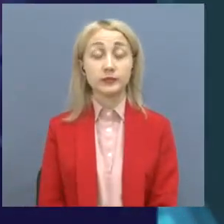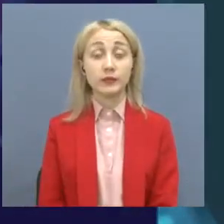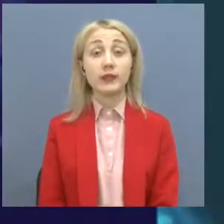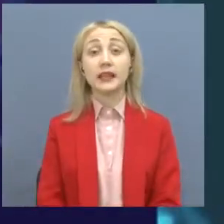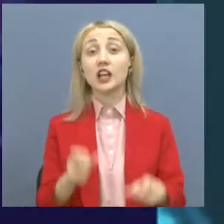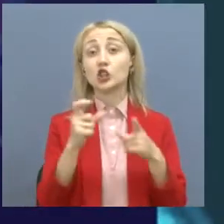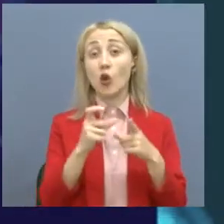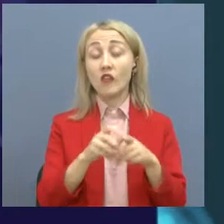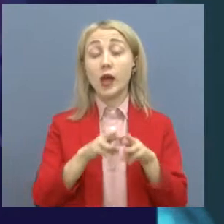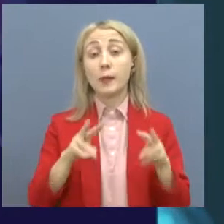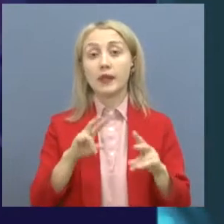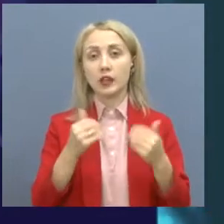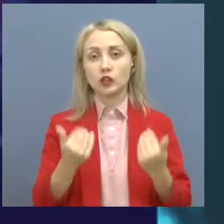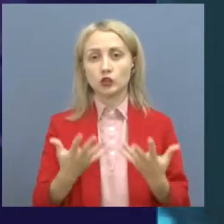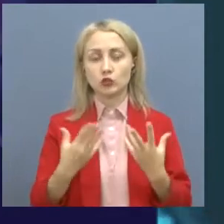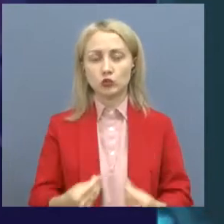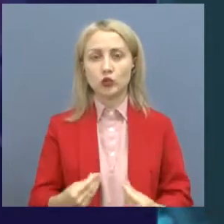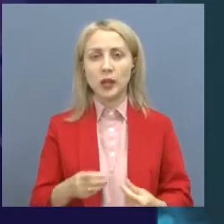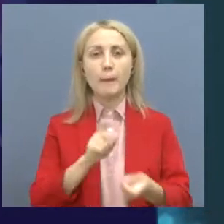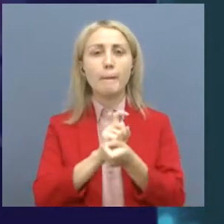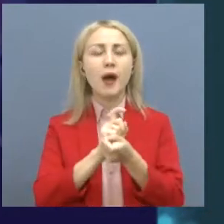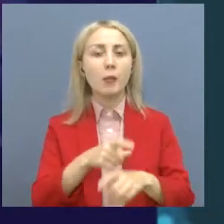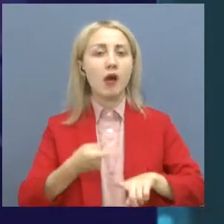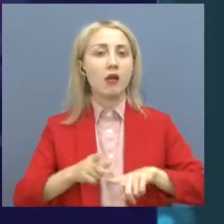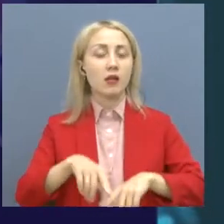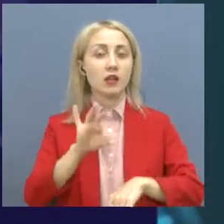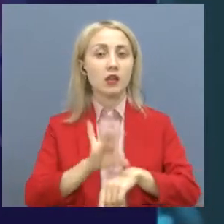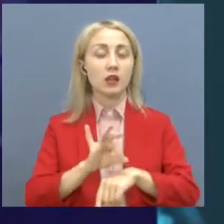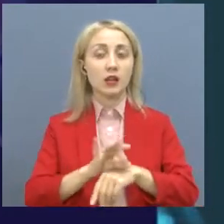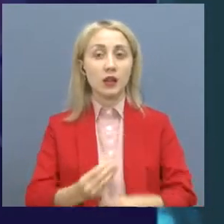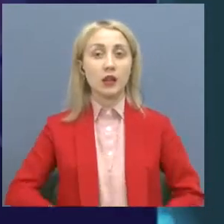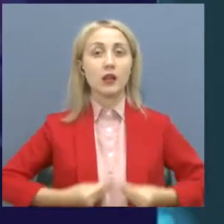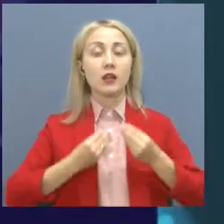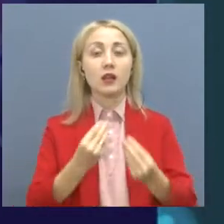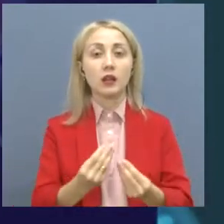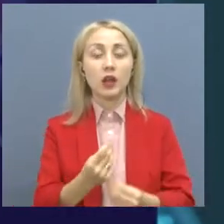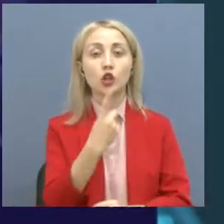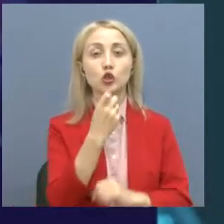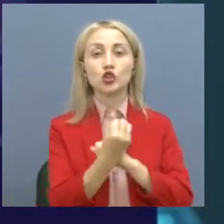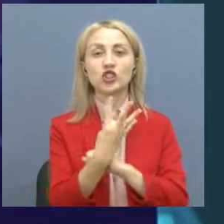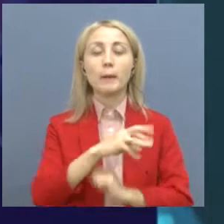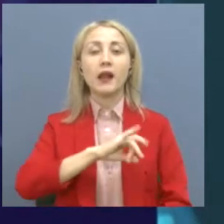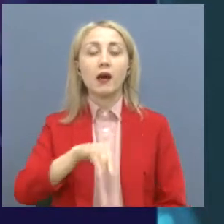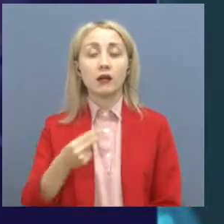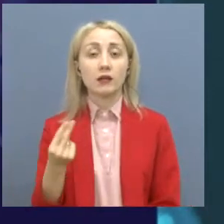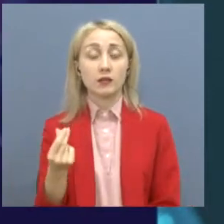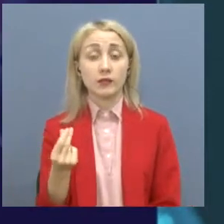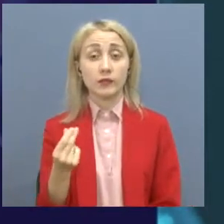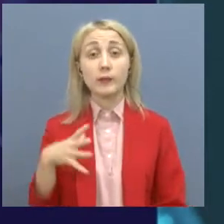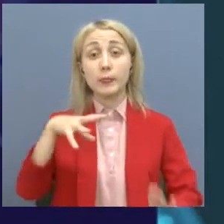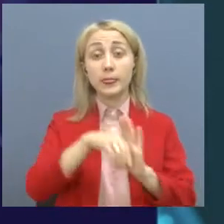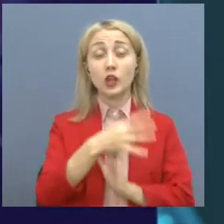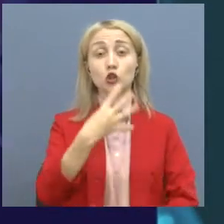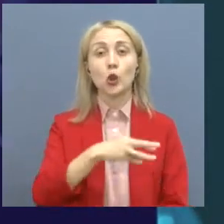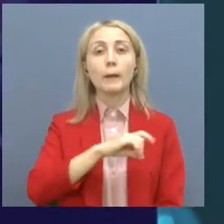күресуге осы күнге дейін 114 миллиард теңгеден астам қаржы жұмсалыпты. Оның 40 миллиарды үкімет резервінен бөлінген. Осы қаржының 21